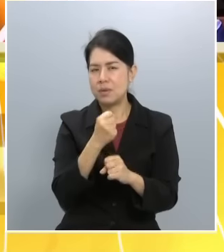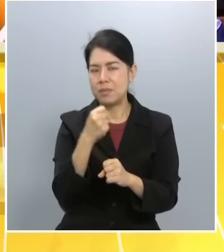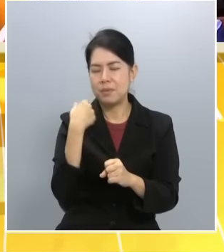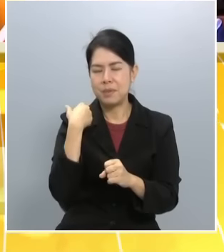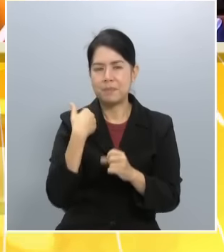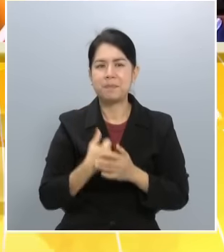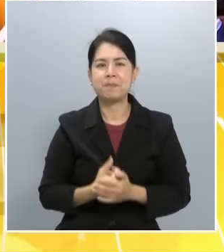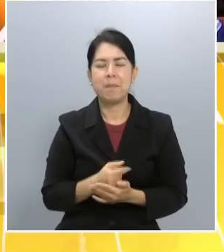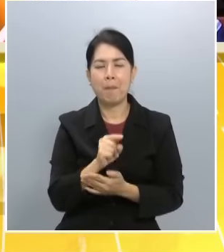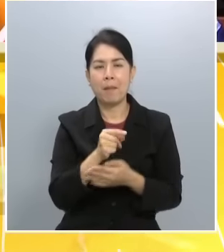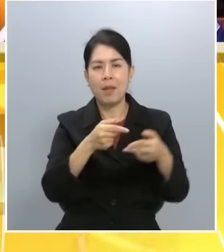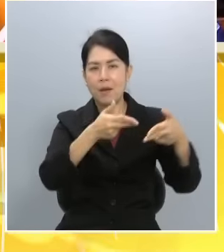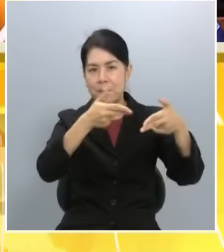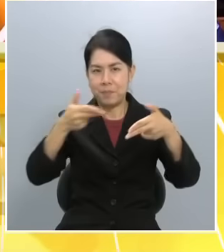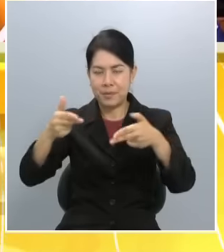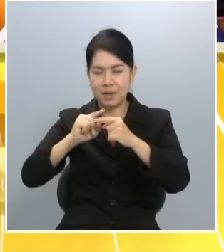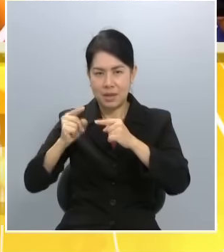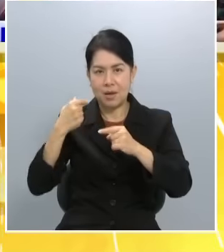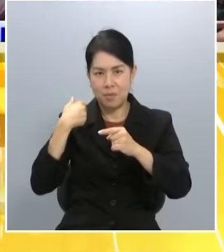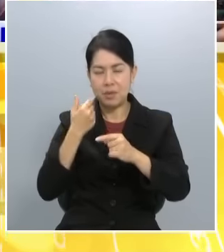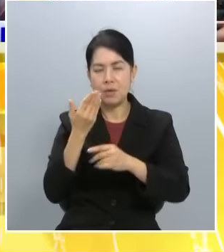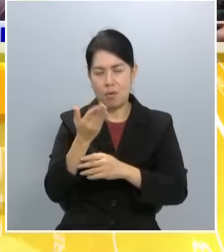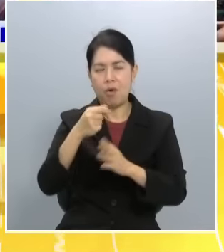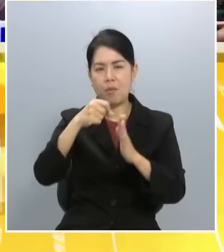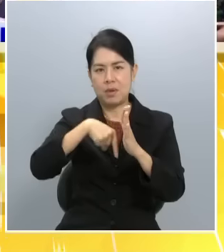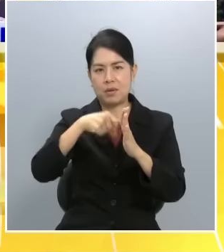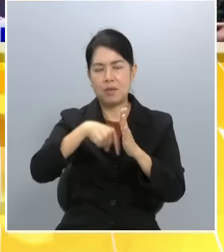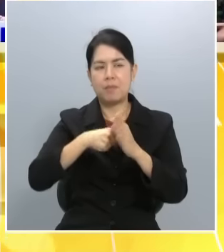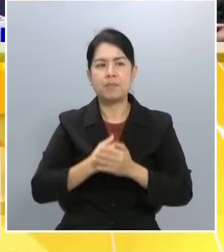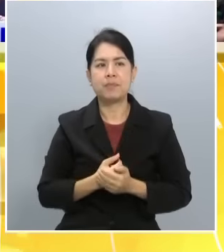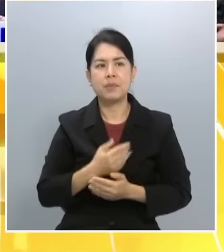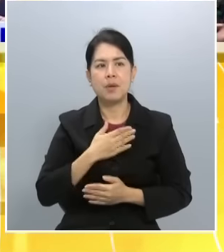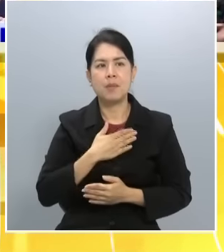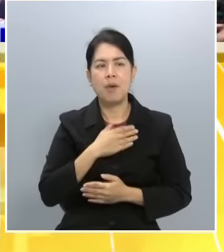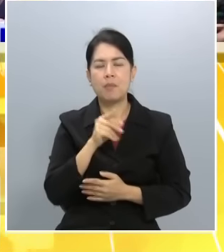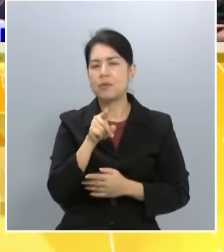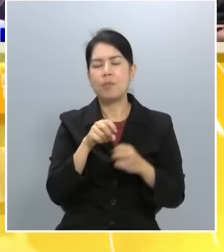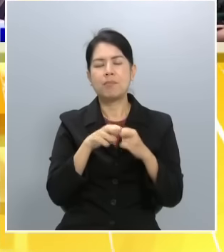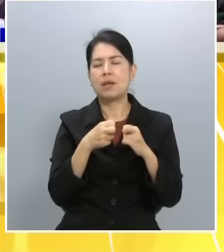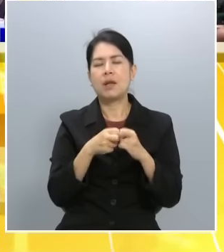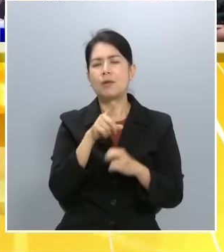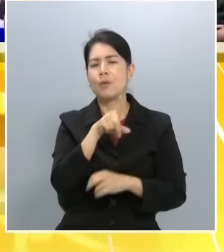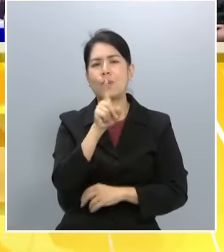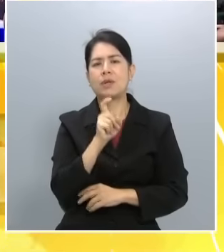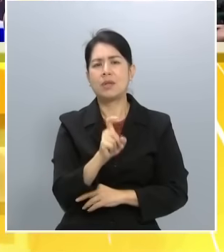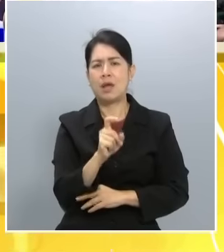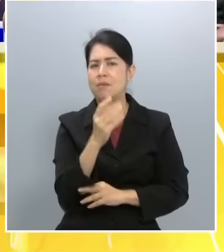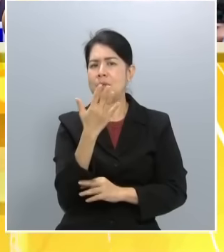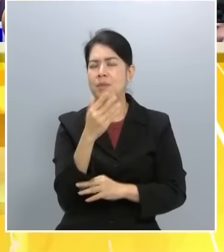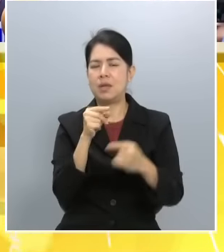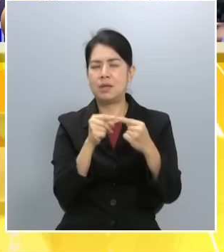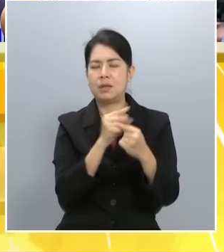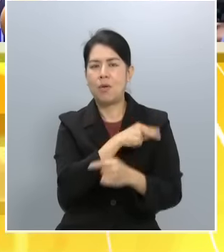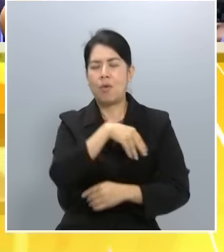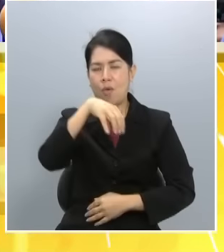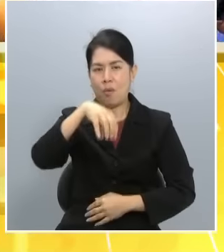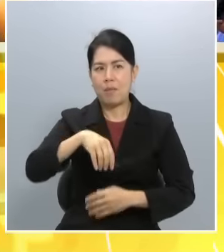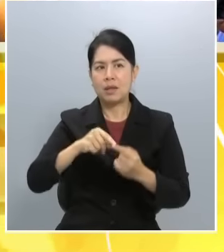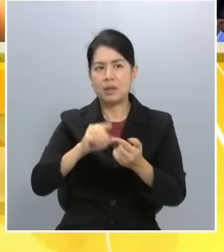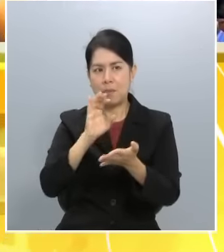ปิดบริเวณโดยรอบด้วยนะ ผมคงไม่มีข้อข้องใจที่โรงพยาบาลตำรวจแล้วแต่ข้อข้องใจที่กรมราชทัณฑ์ที่ผมขอเอกสารไปเนี่ยผมต้